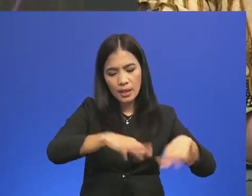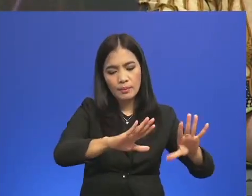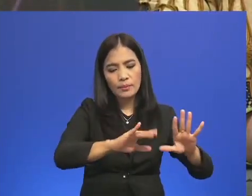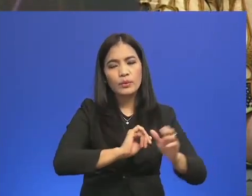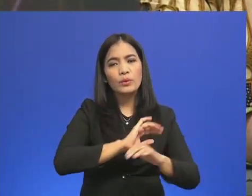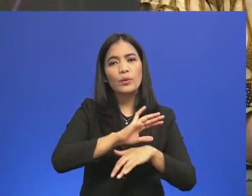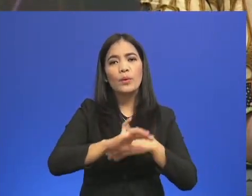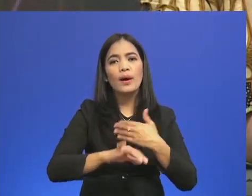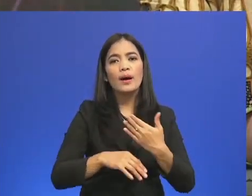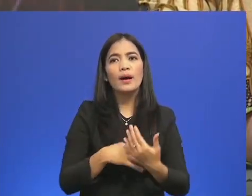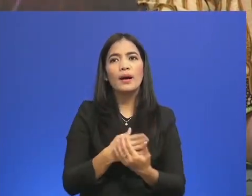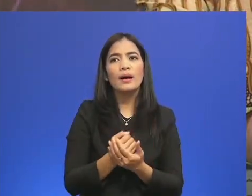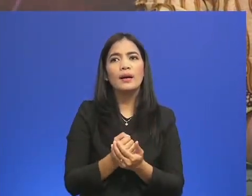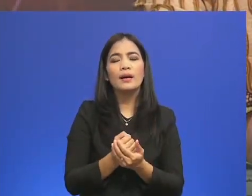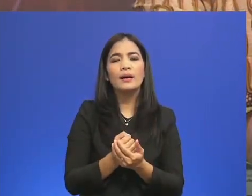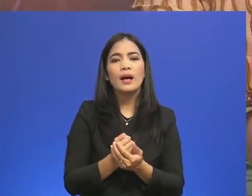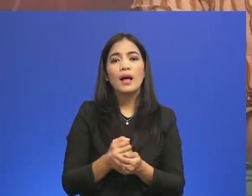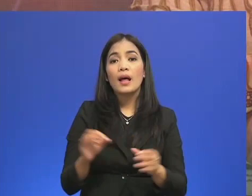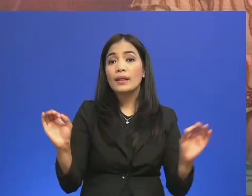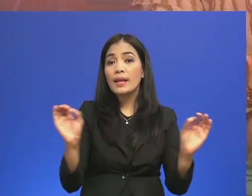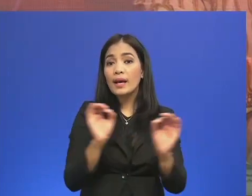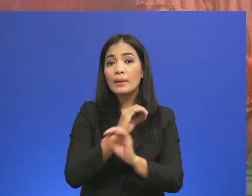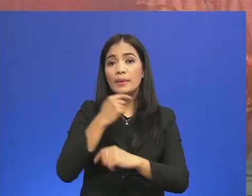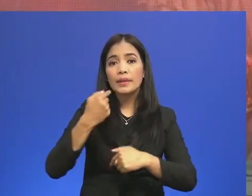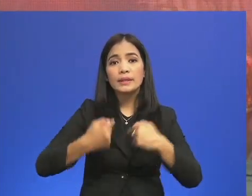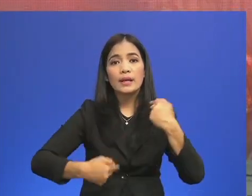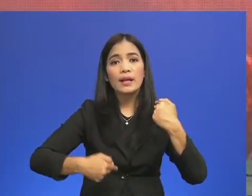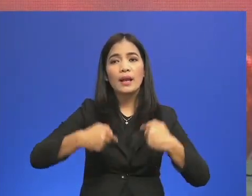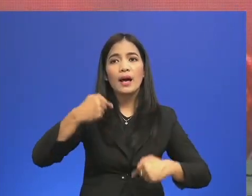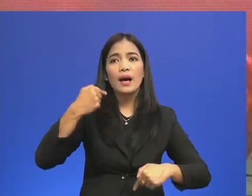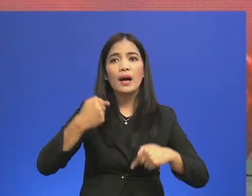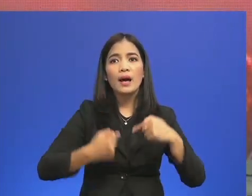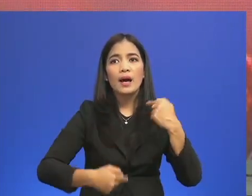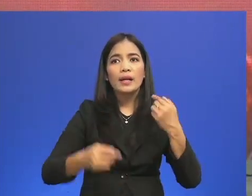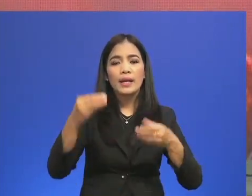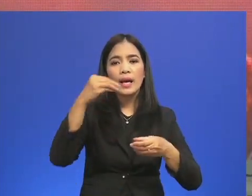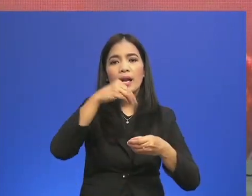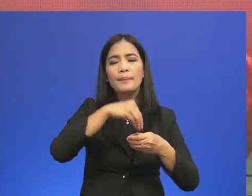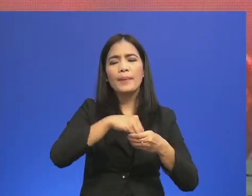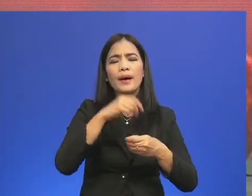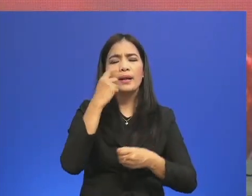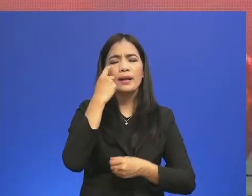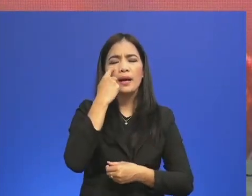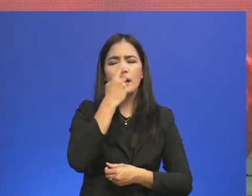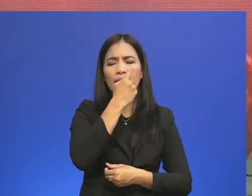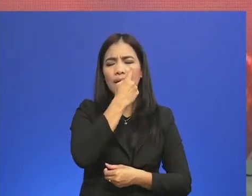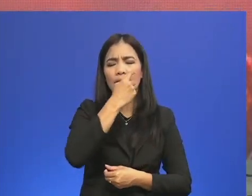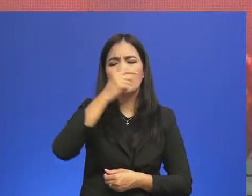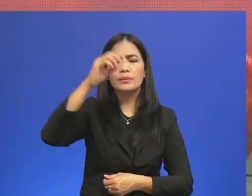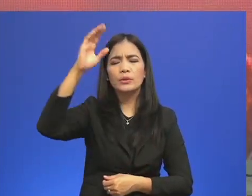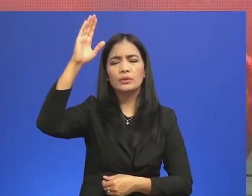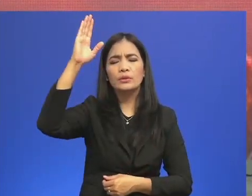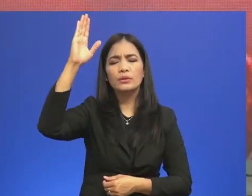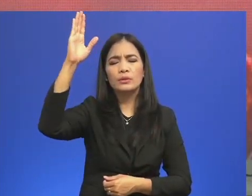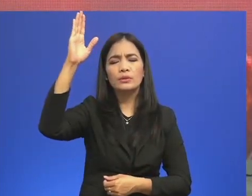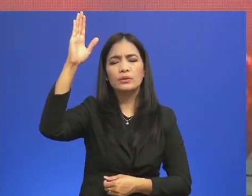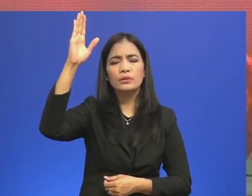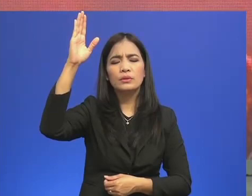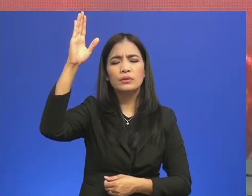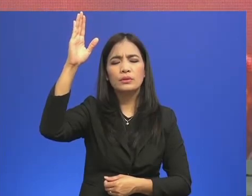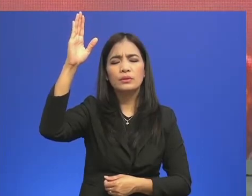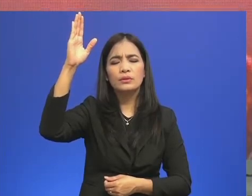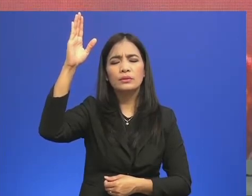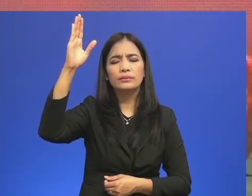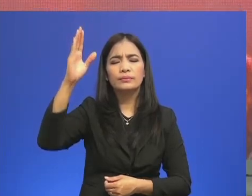melepas semua, tak bercela dalam pandangan-Mu